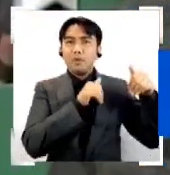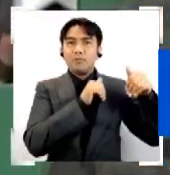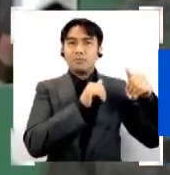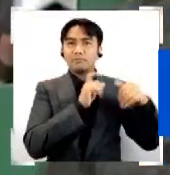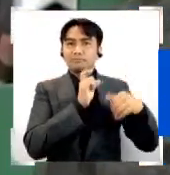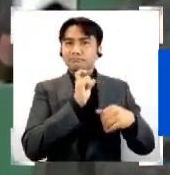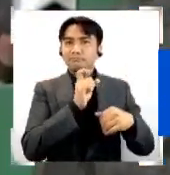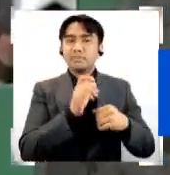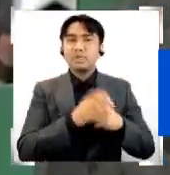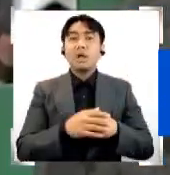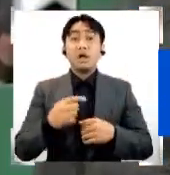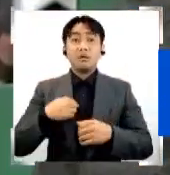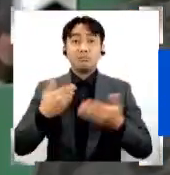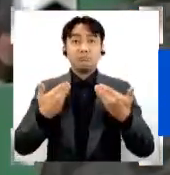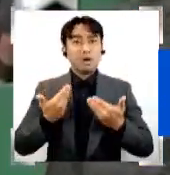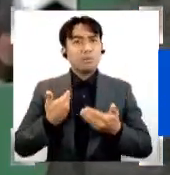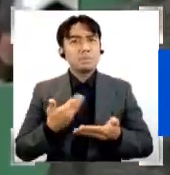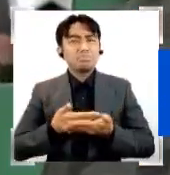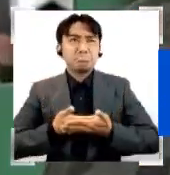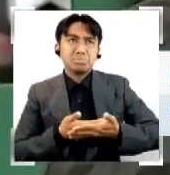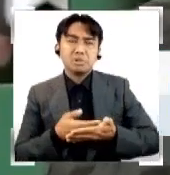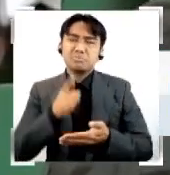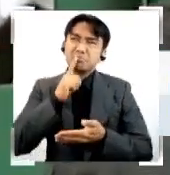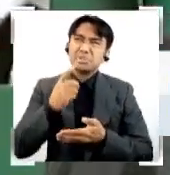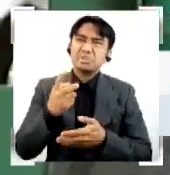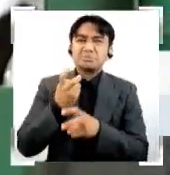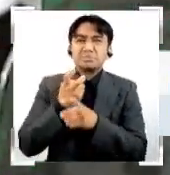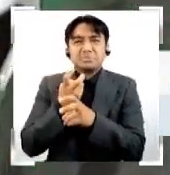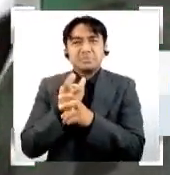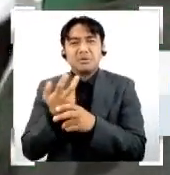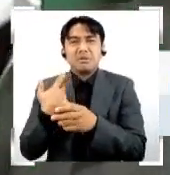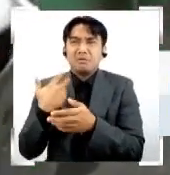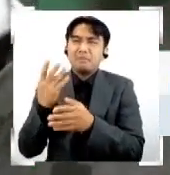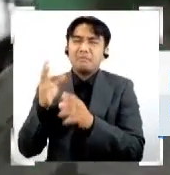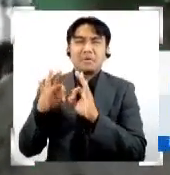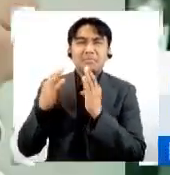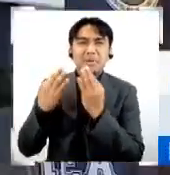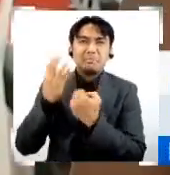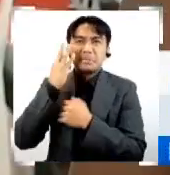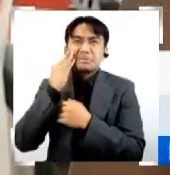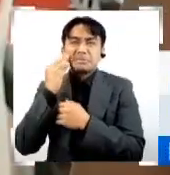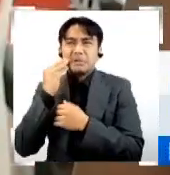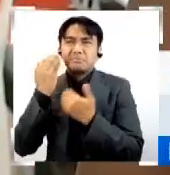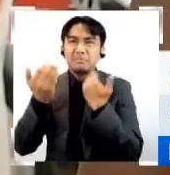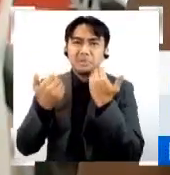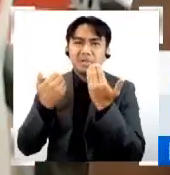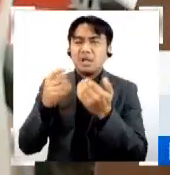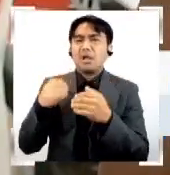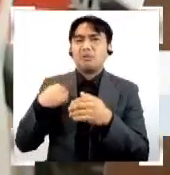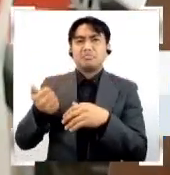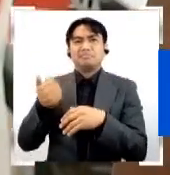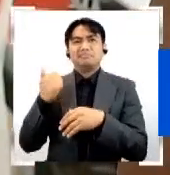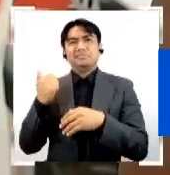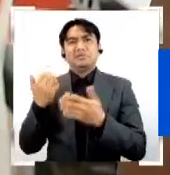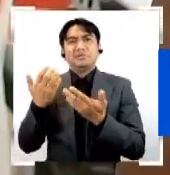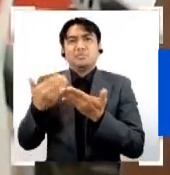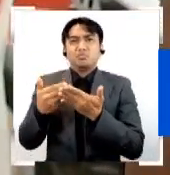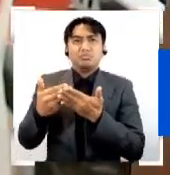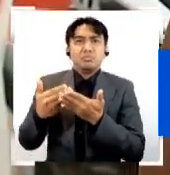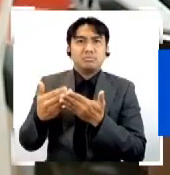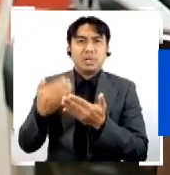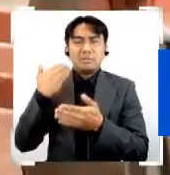paano naranasan na po namin muntikan na mawala ng pamilya noon. Kaya ayaw na po namin maulit. Kasi mahirap po kapag kaalanganin at saka lang